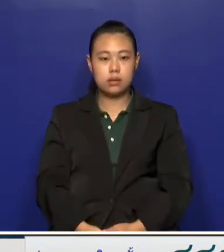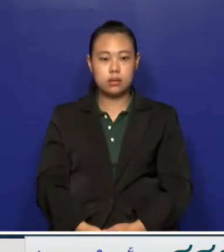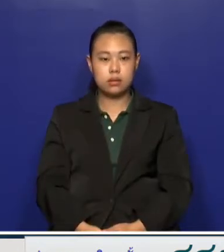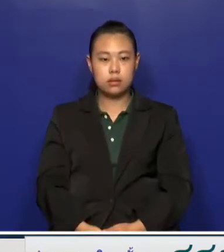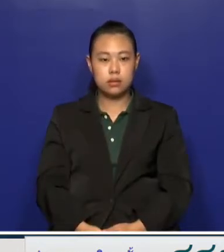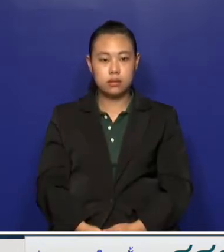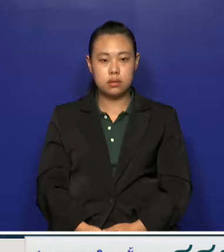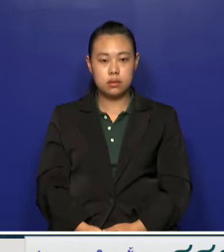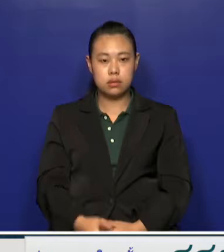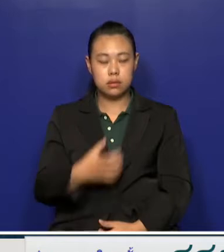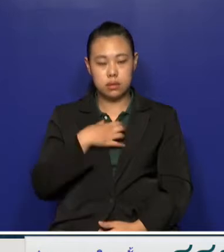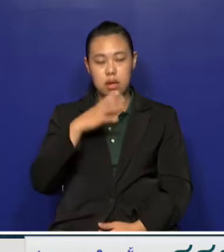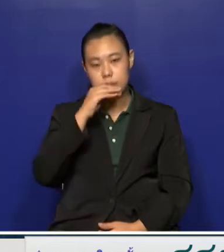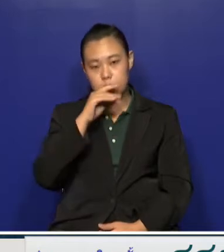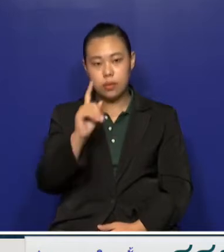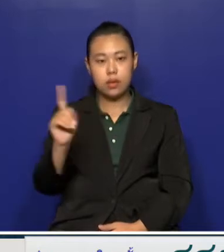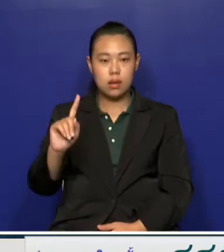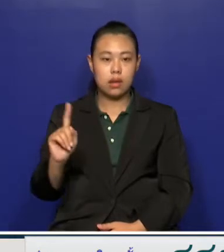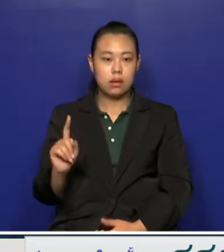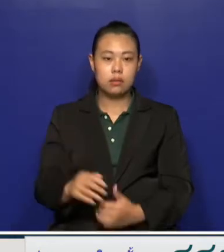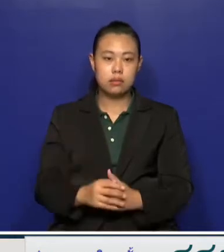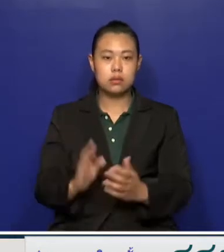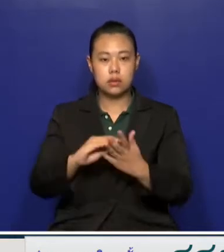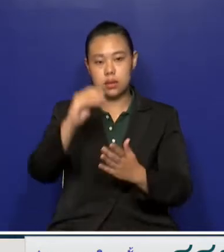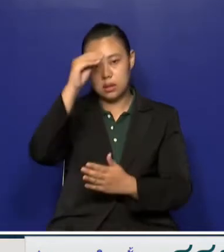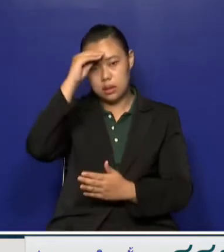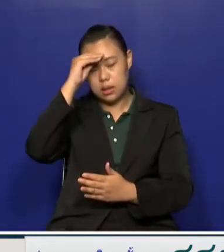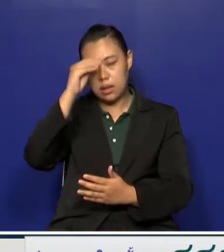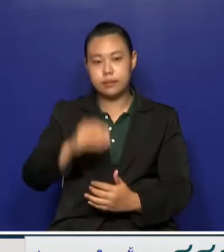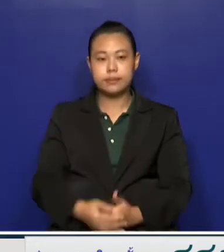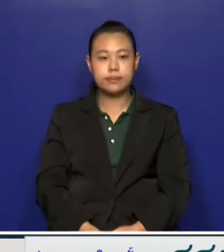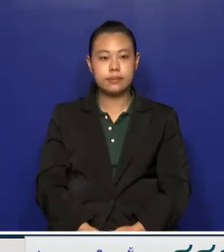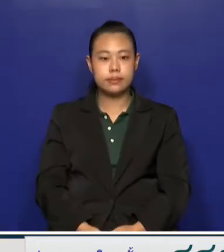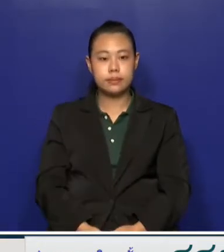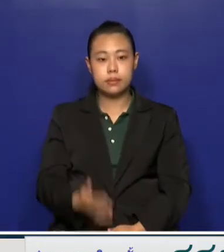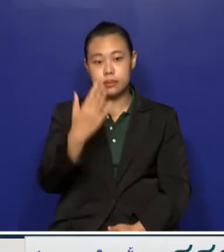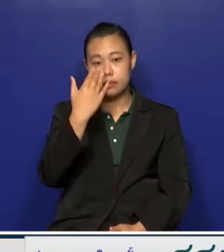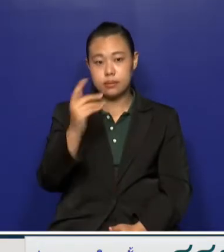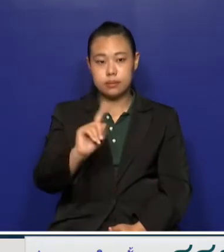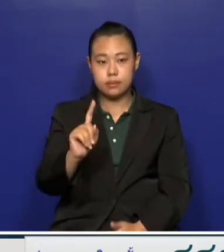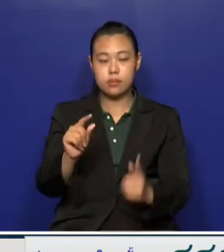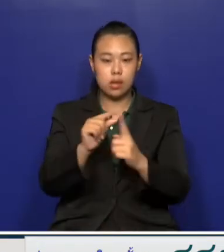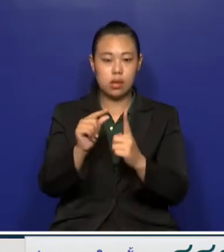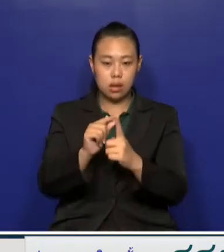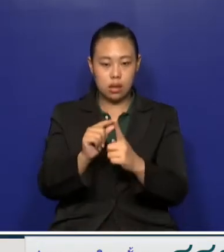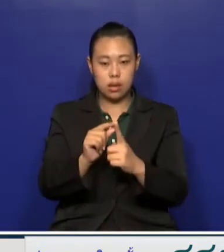จะพูดในวันนี้ก็คือด้านการศึกษาเพราะคำพูดที่หรู